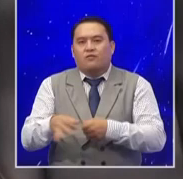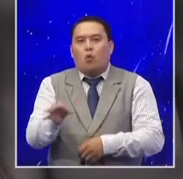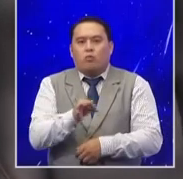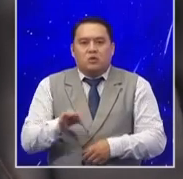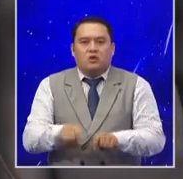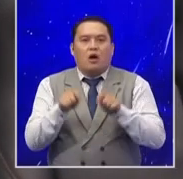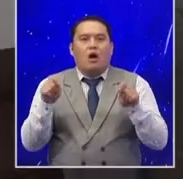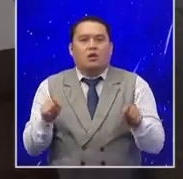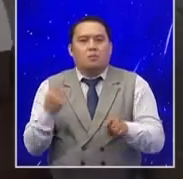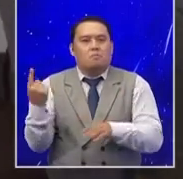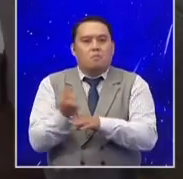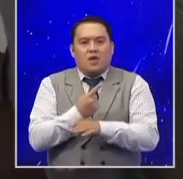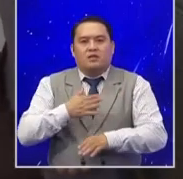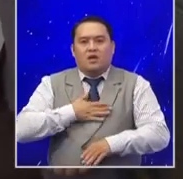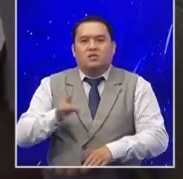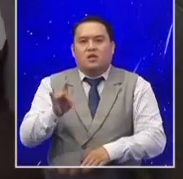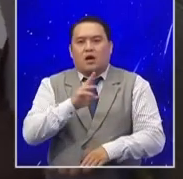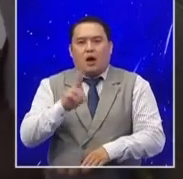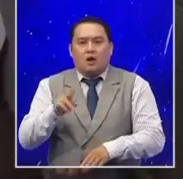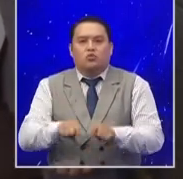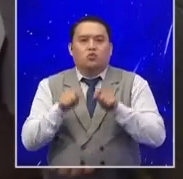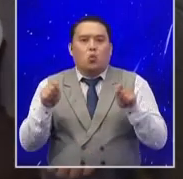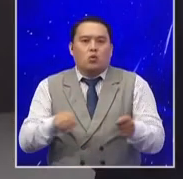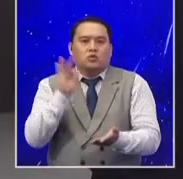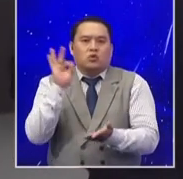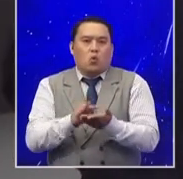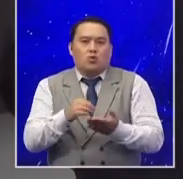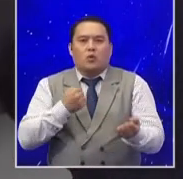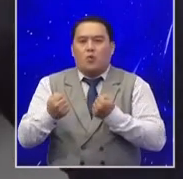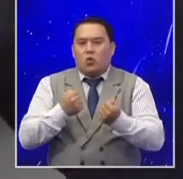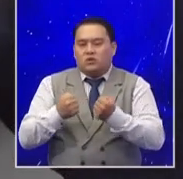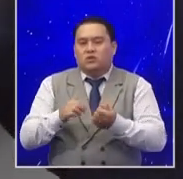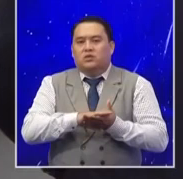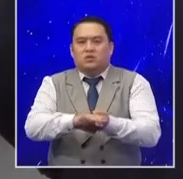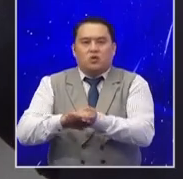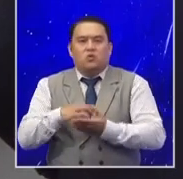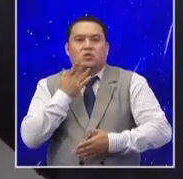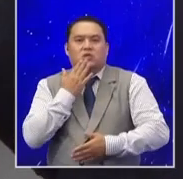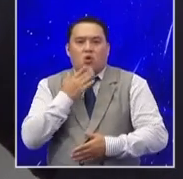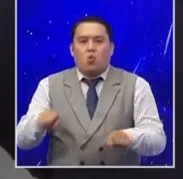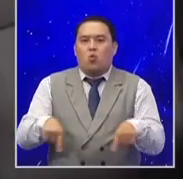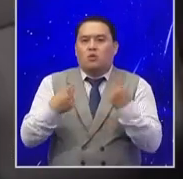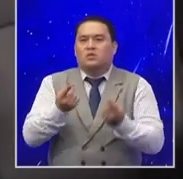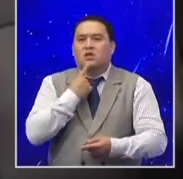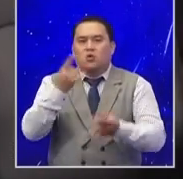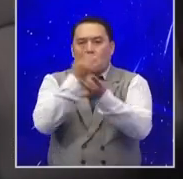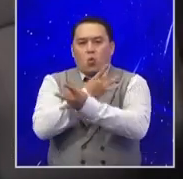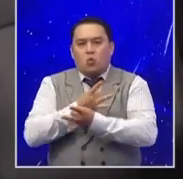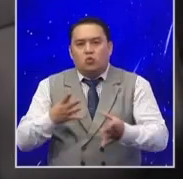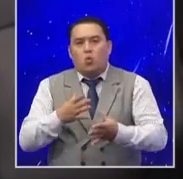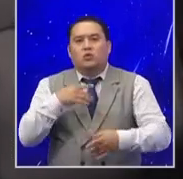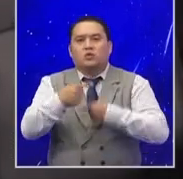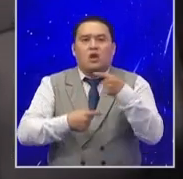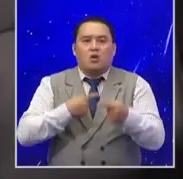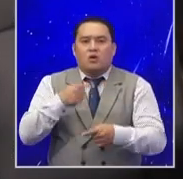Он открылся одним из первых в нашей республике и создан с целью укрепления межнационального согласия, возрождение языков, традиций, культуры